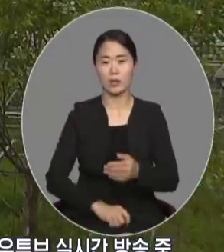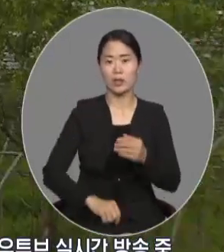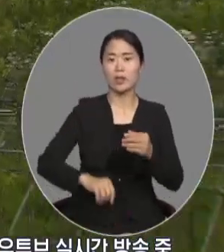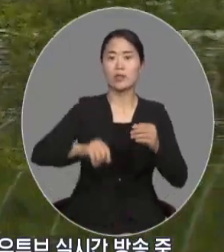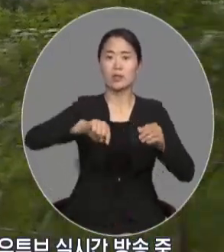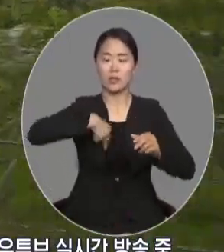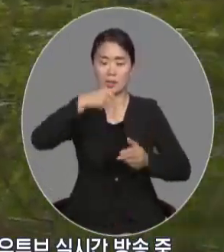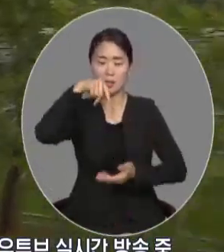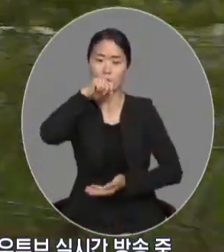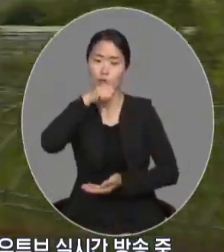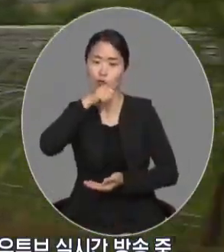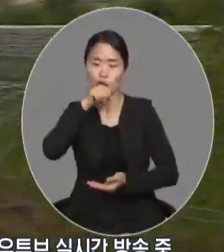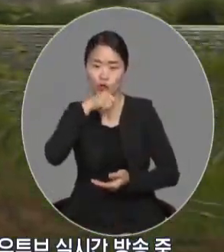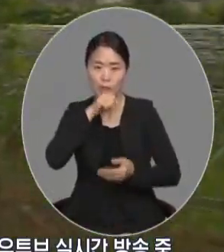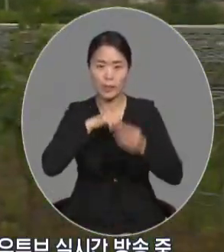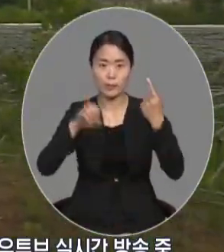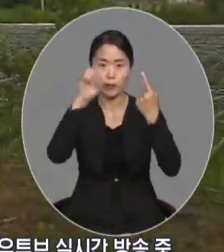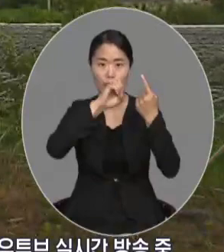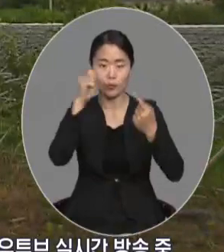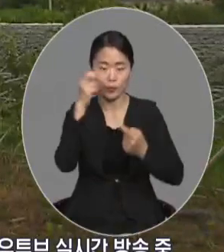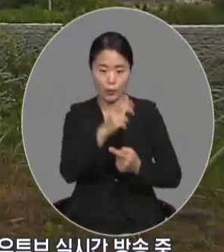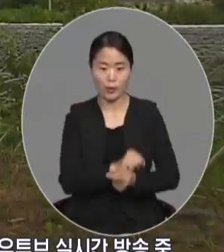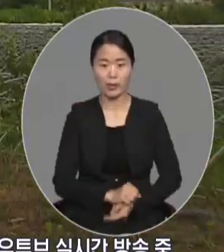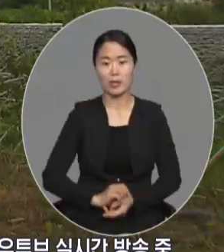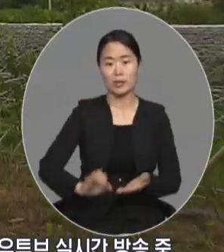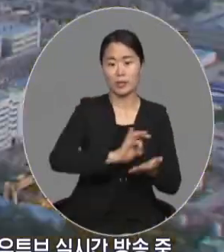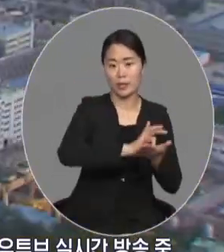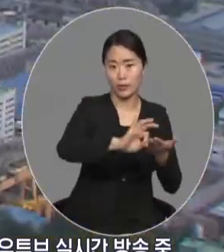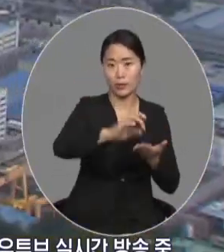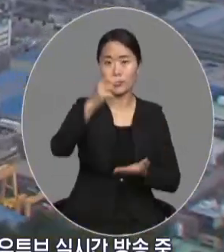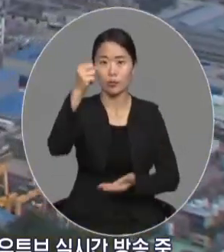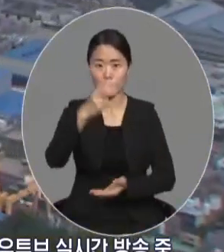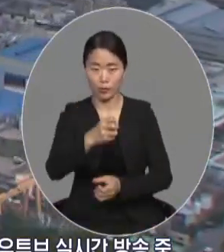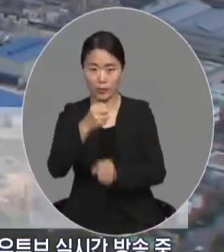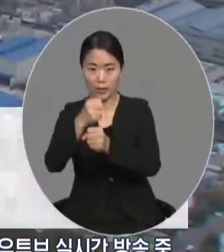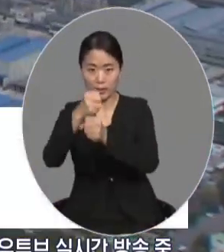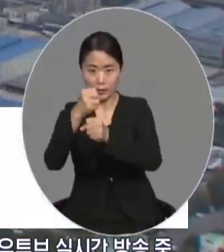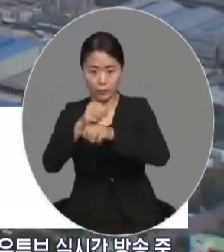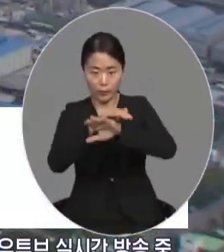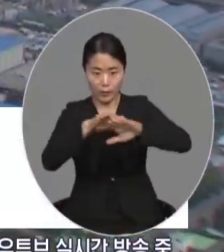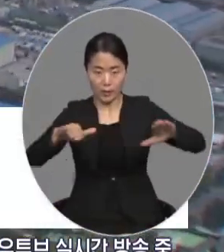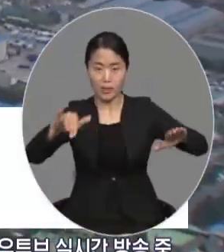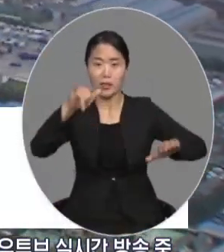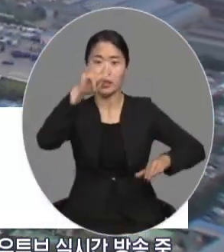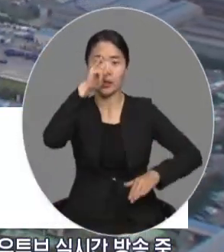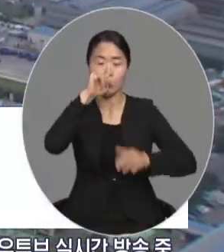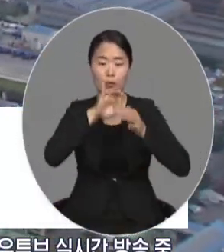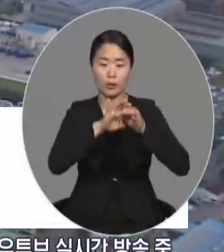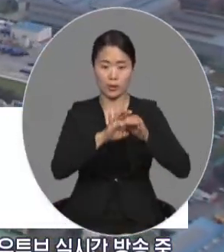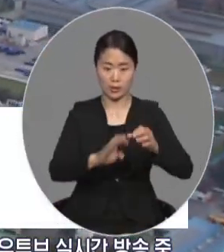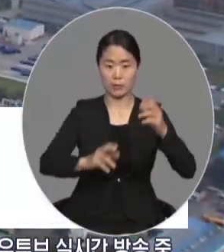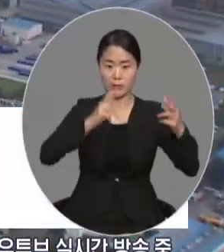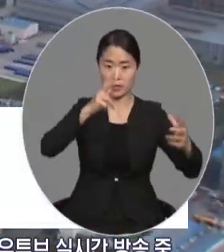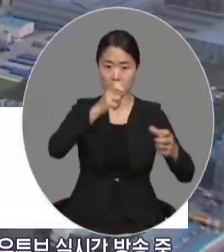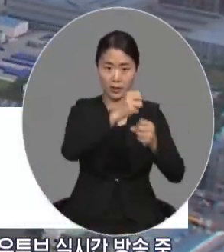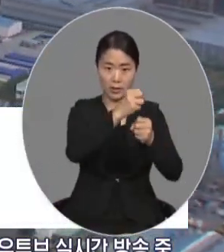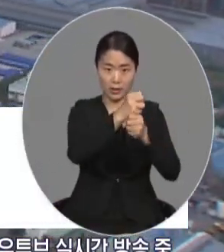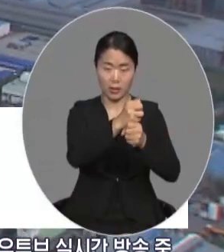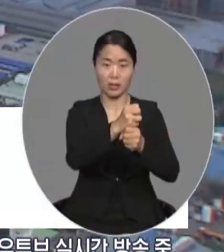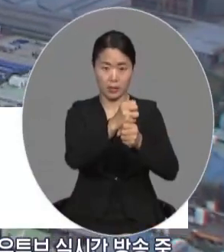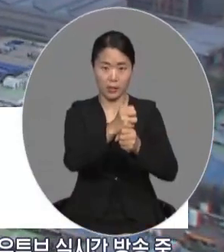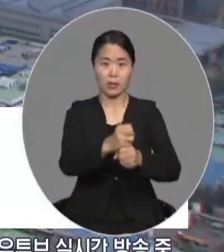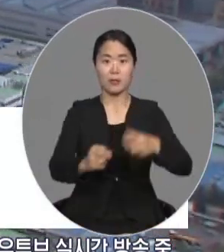자립률을 보이며 수요와 공급이 균형을 이루고 있습니다. 제조업에서 전체 전력의